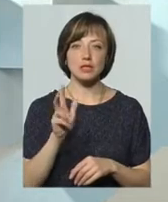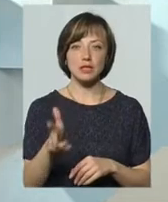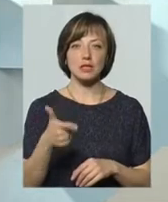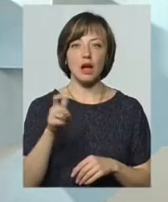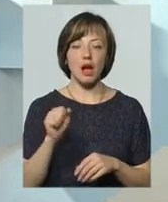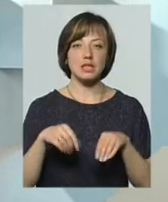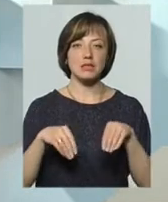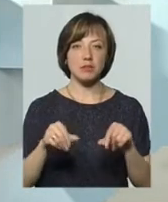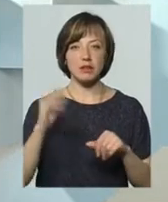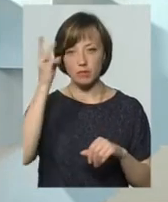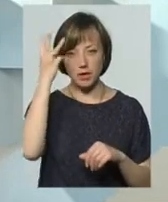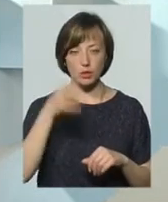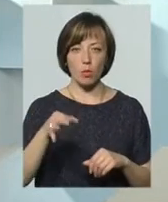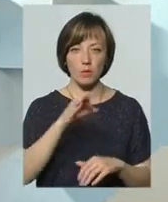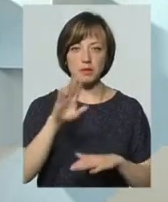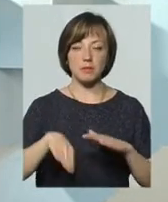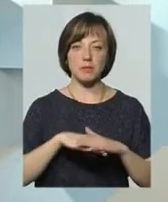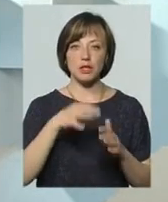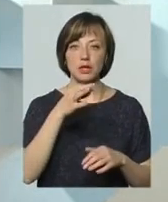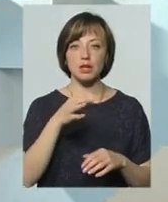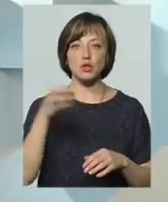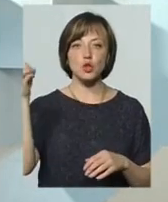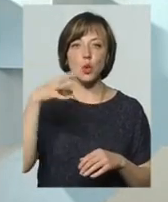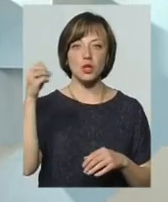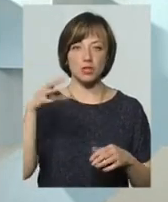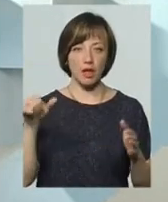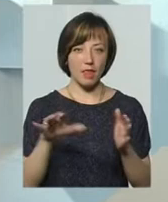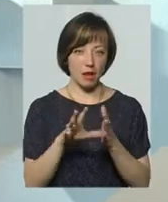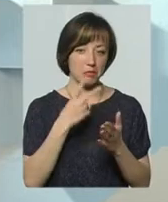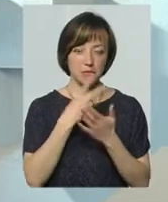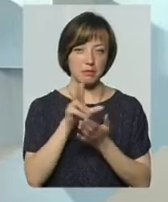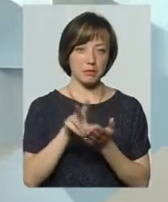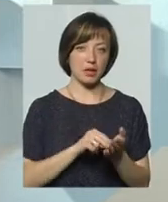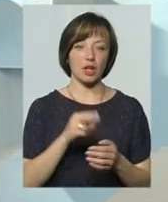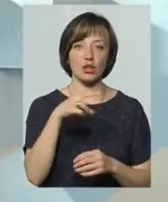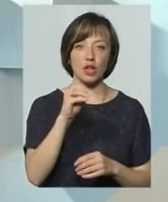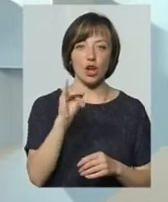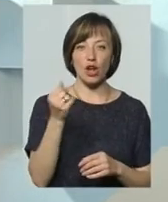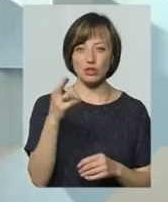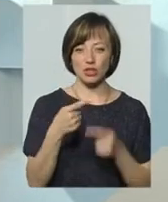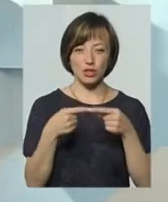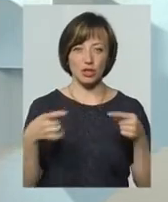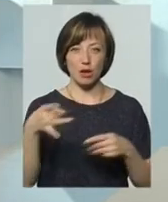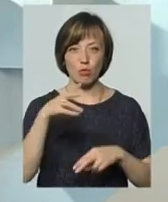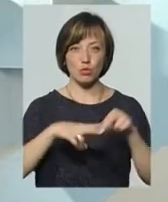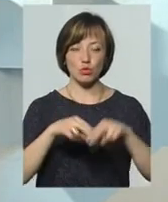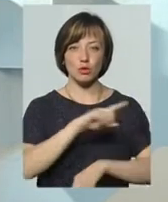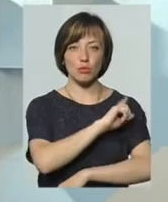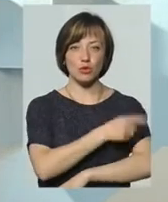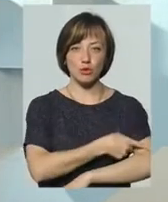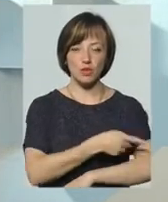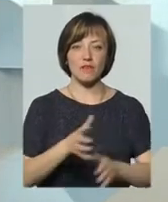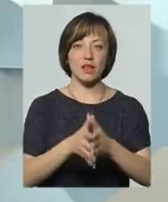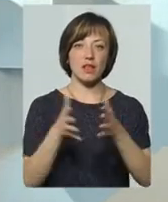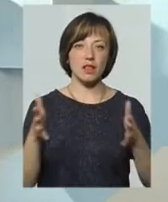гектарів землі в Хмельницькій області під сонячну енергетику. І ми бачимо хороші приклади, як це робиться в Деражні, інших районах. Будуються потужні, одні з самих